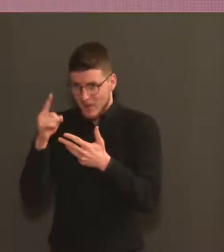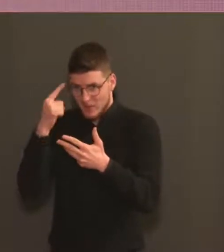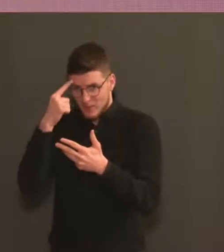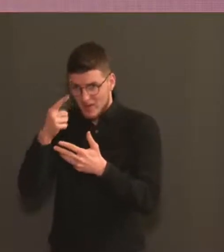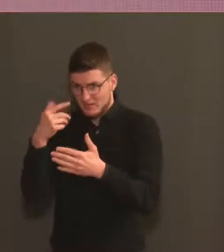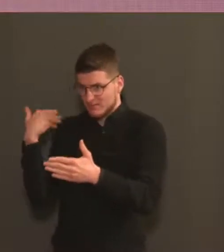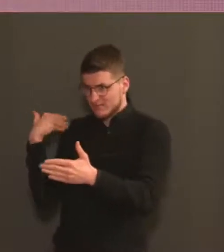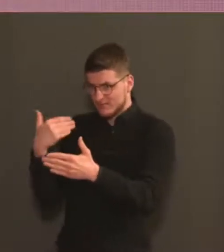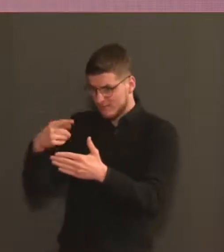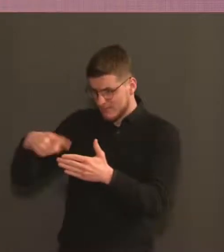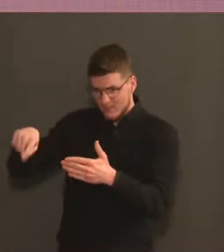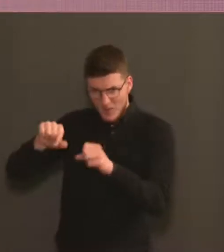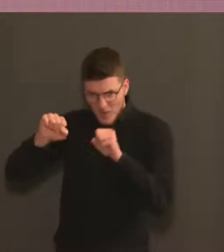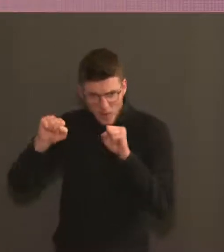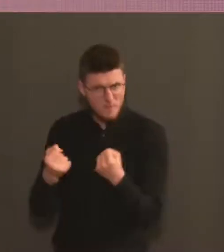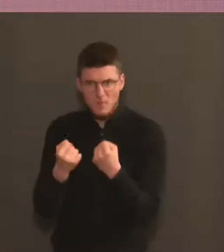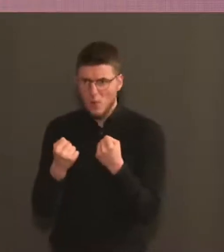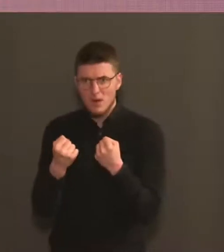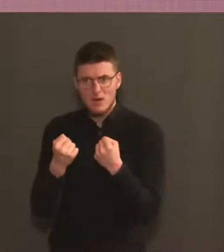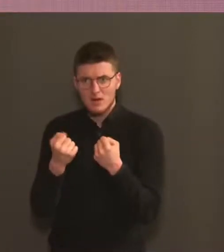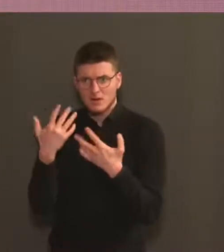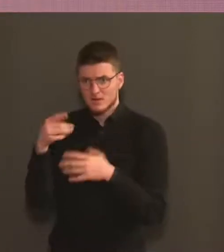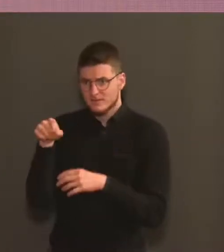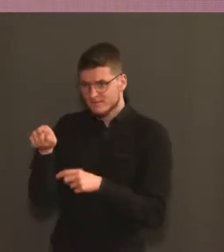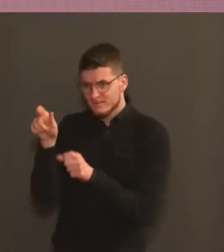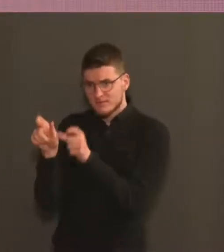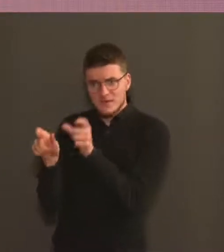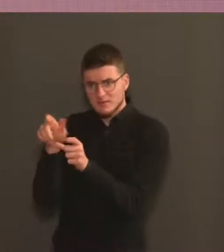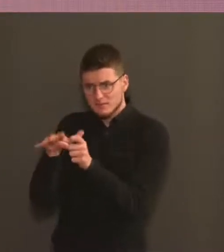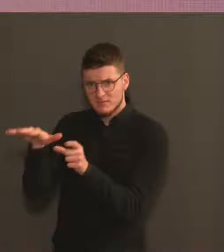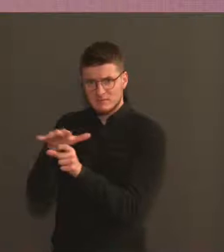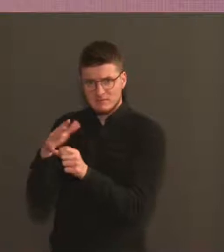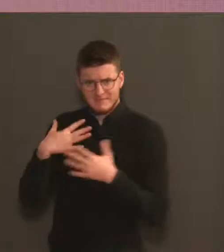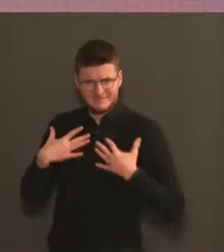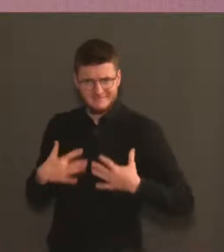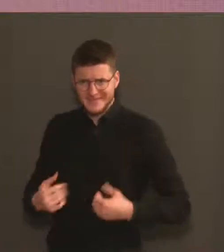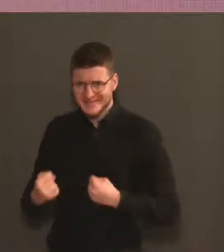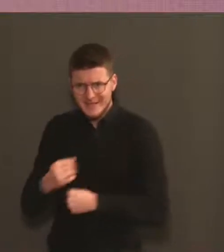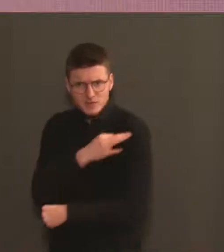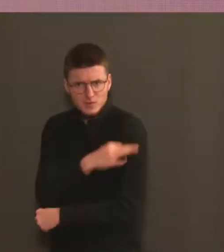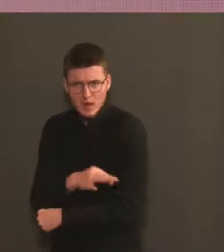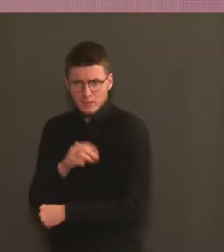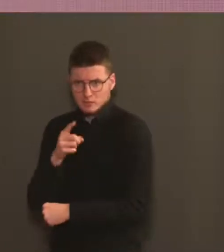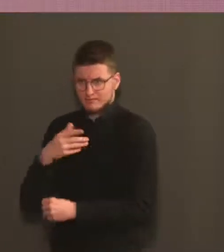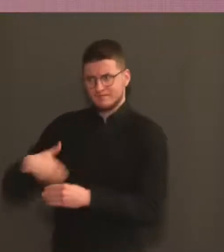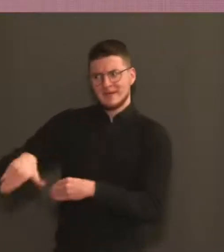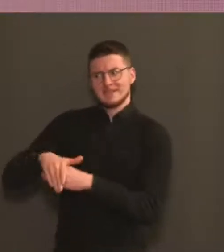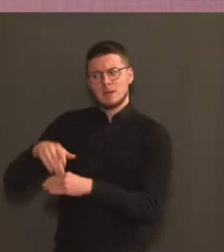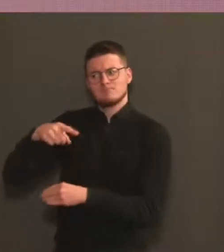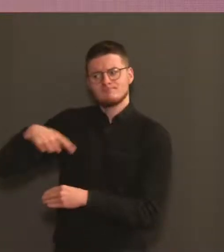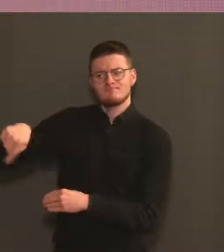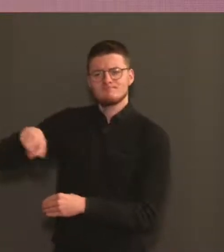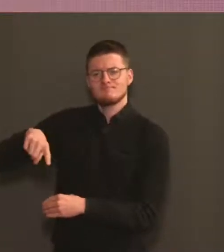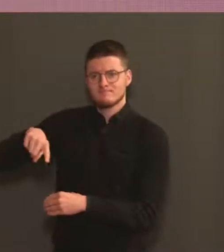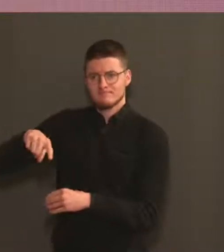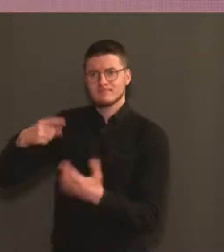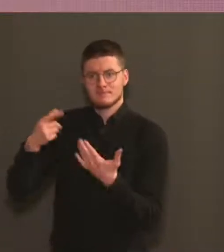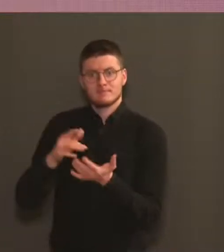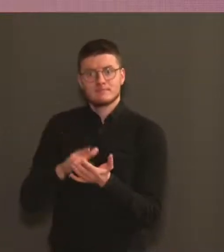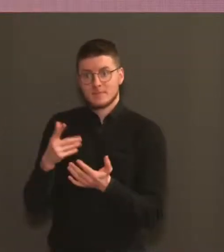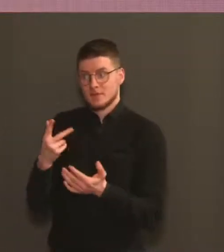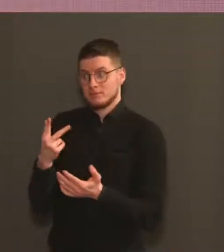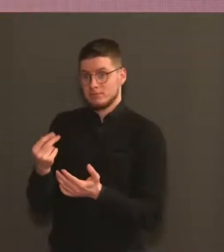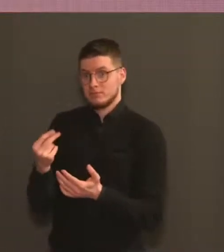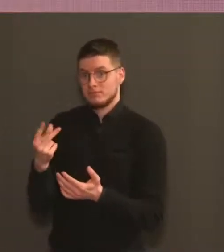mogelijk om dit zeer kwetsbare publiek te beschermen. En dankzij een vaccinatie kan